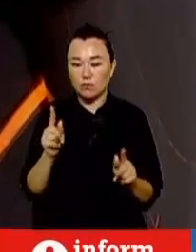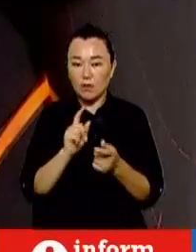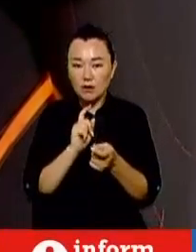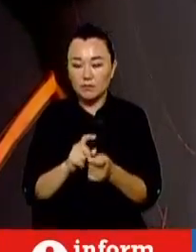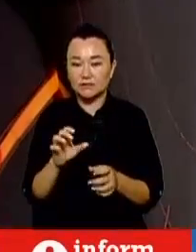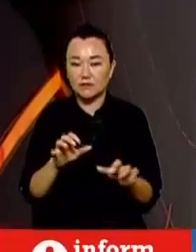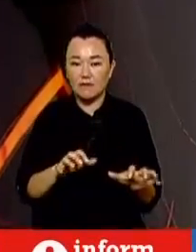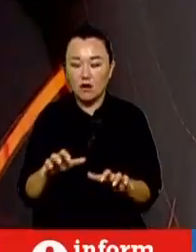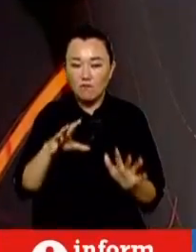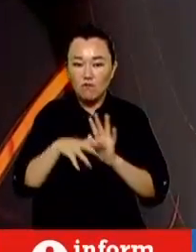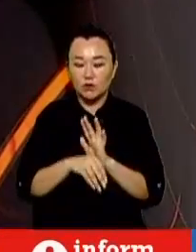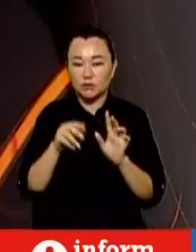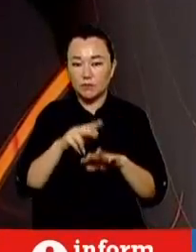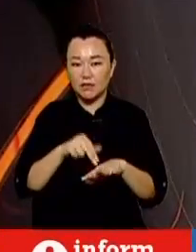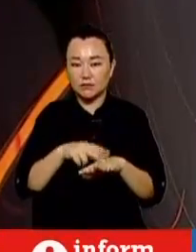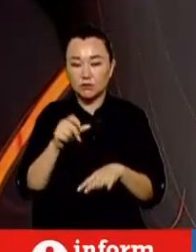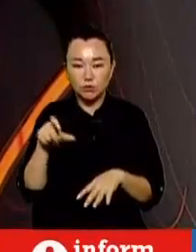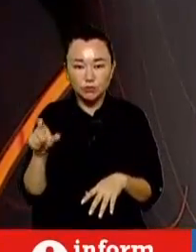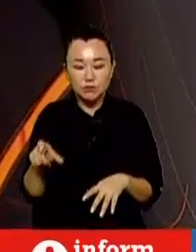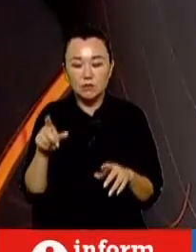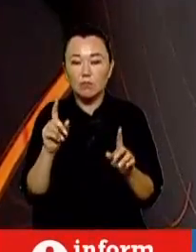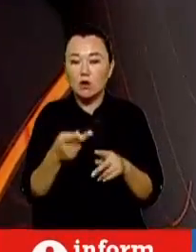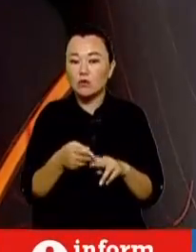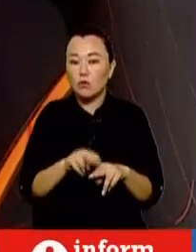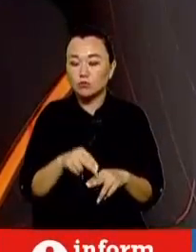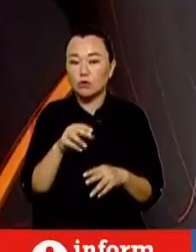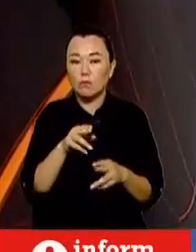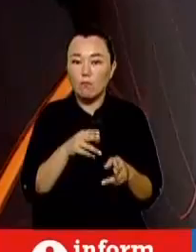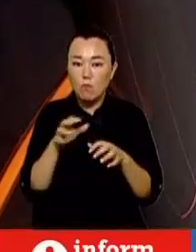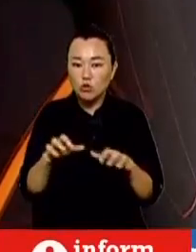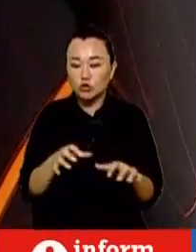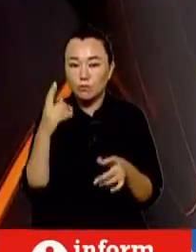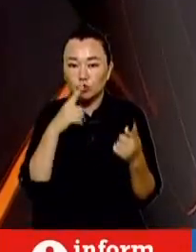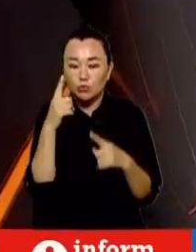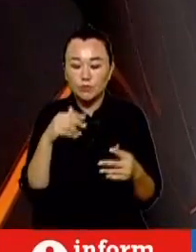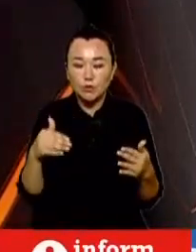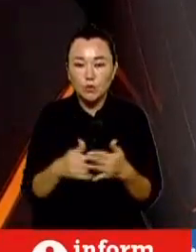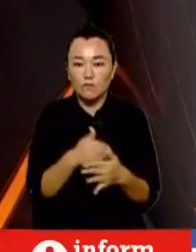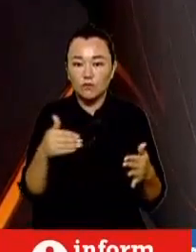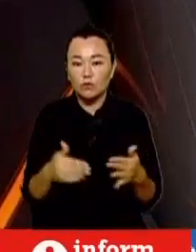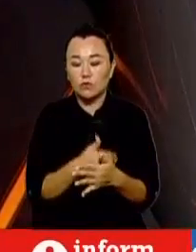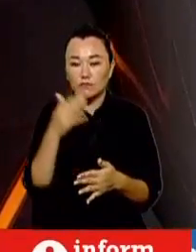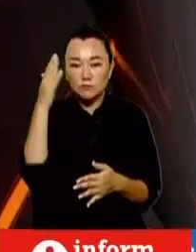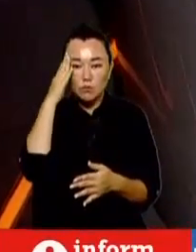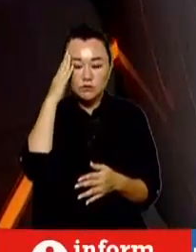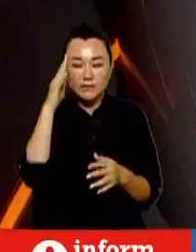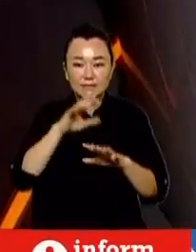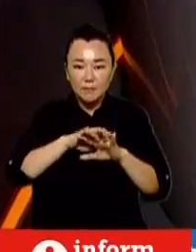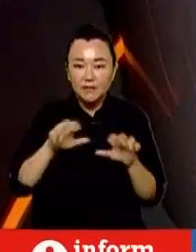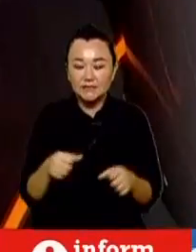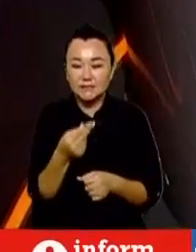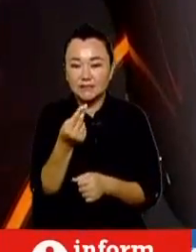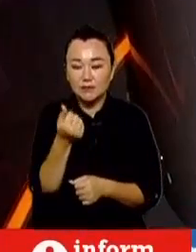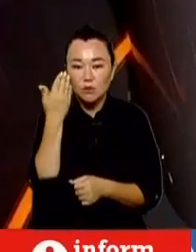с аферистами вводят правоохранительные органы. Все потому, что мошенники в Казахстане придумывают все новые способы завладеть